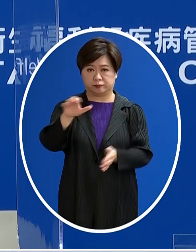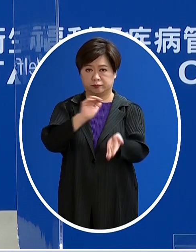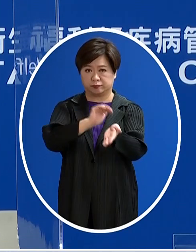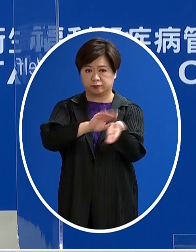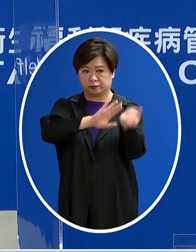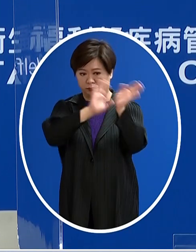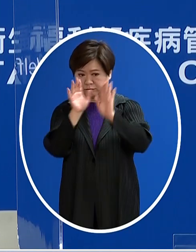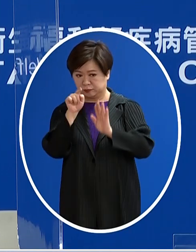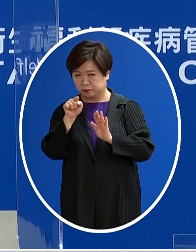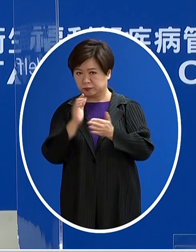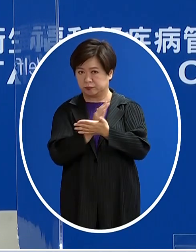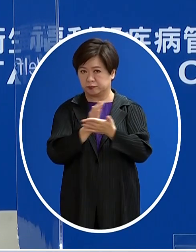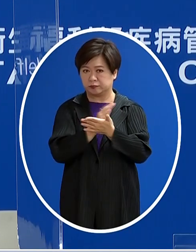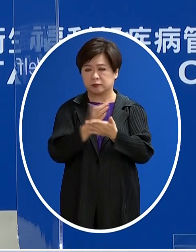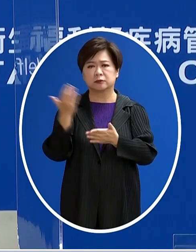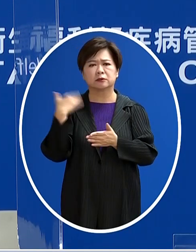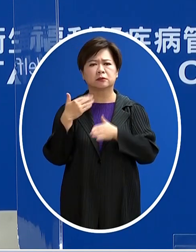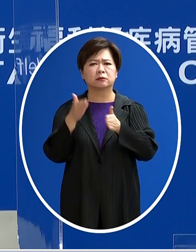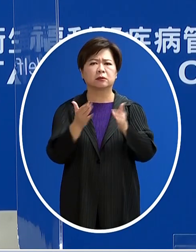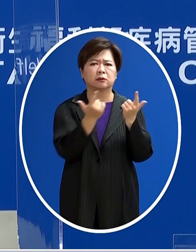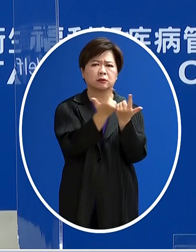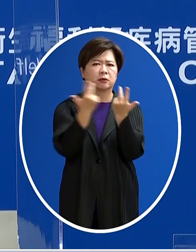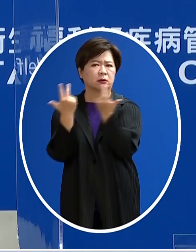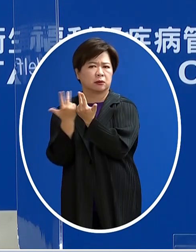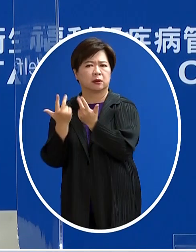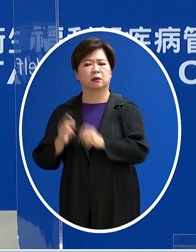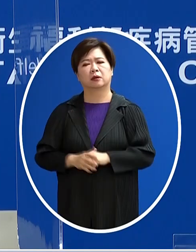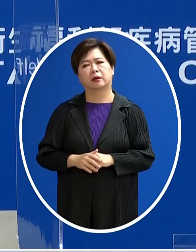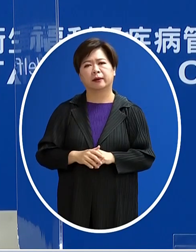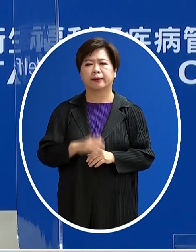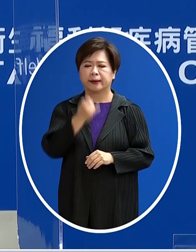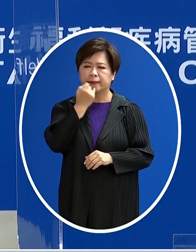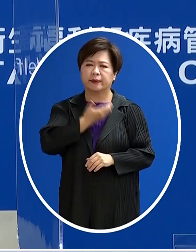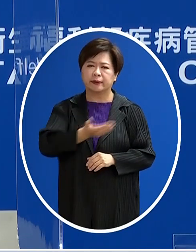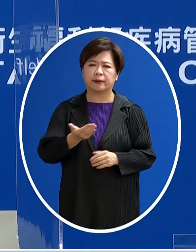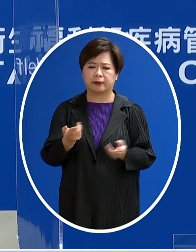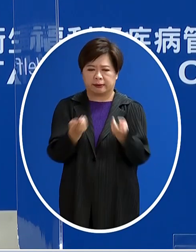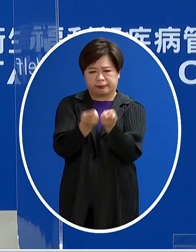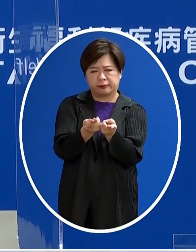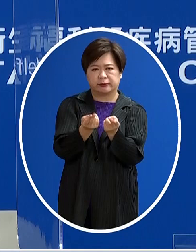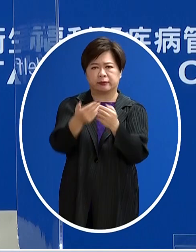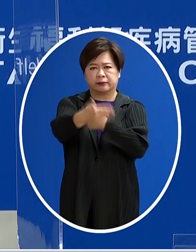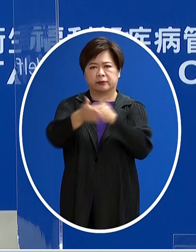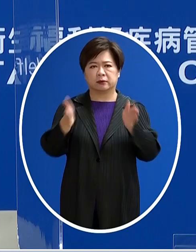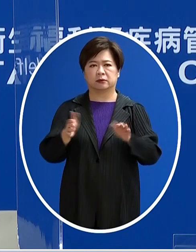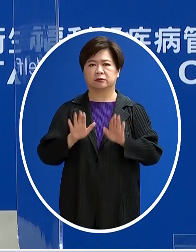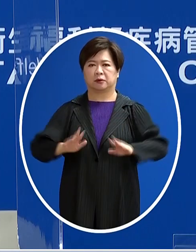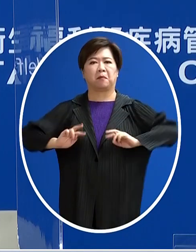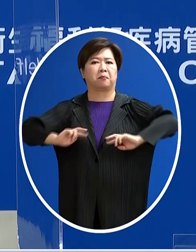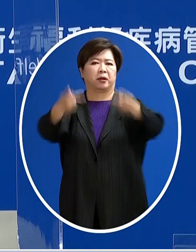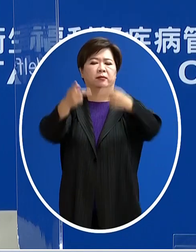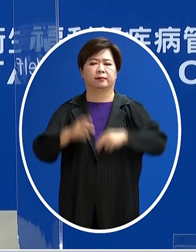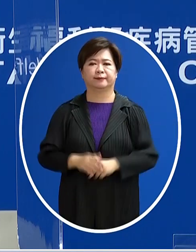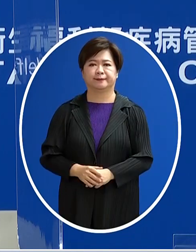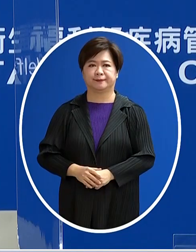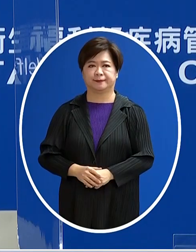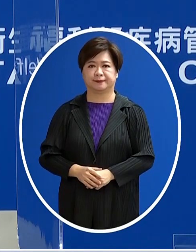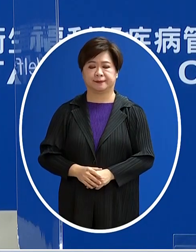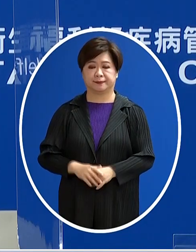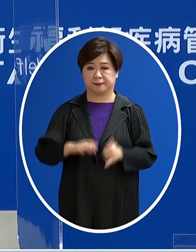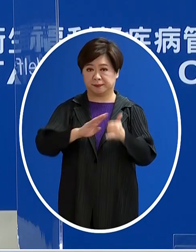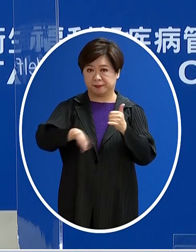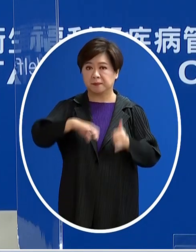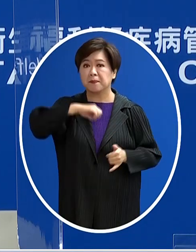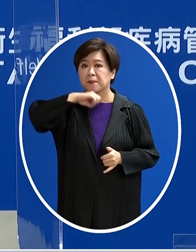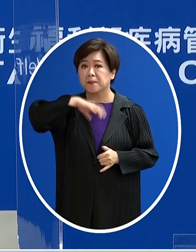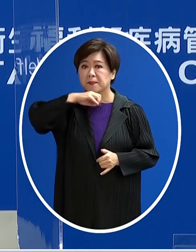在做，因为之前有针对双北的部分有做部分的开放嘛，所以现在做一些调整。那屏东县